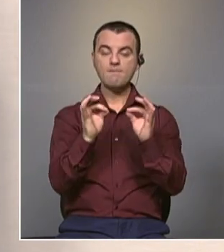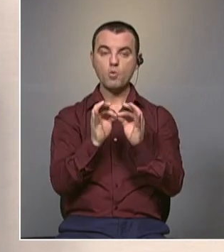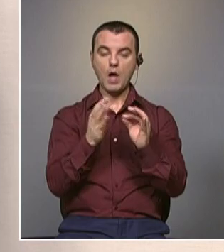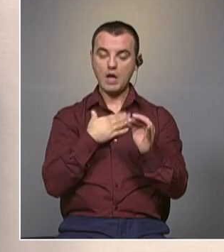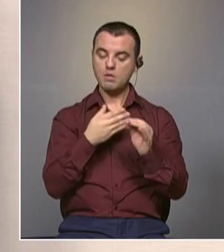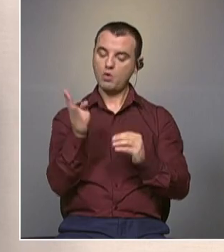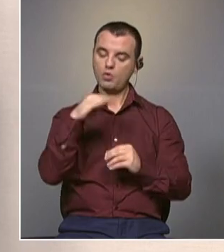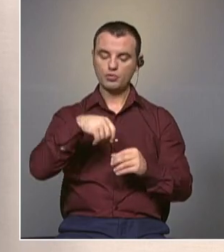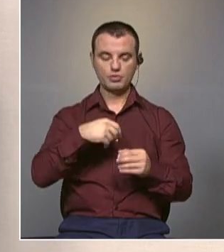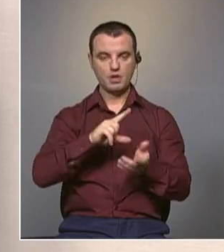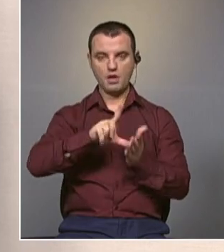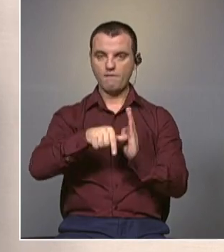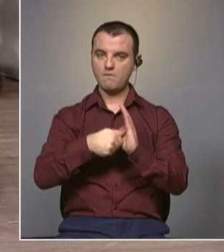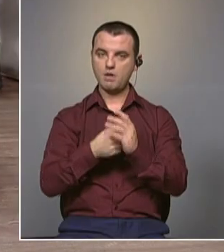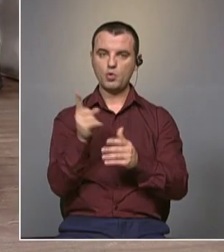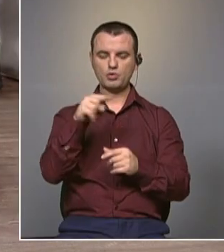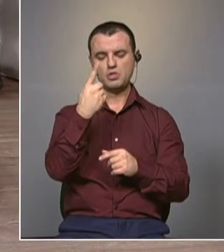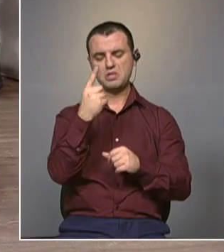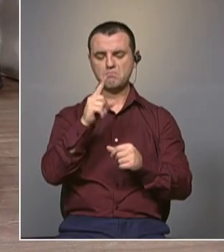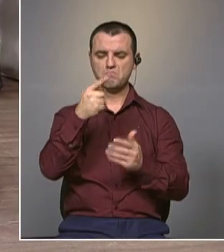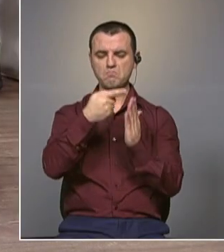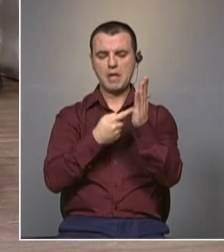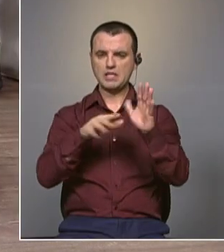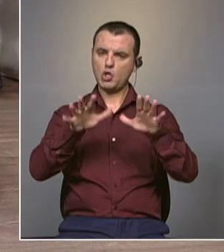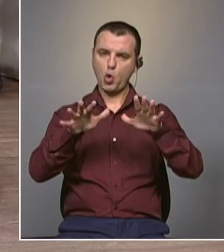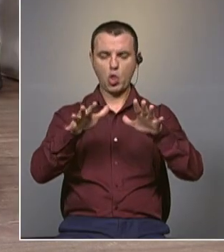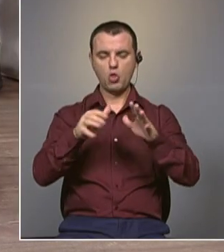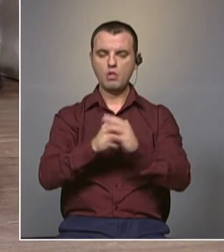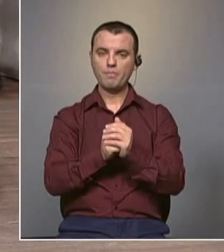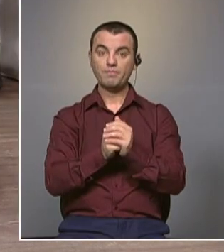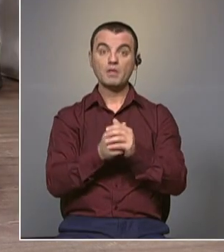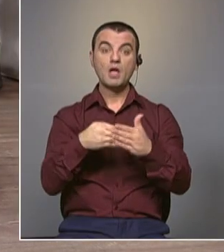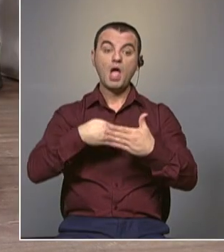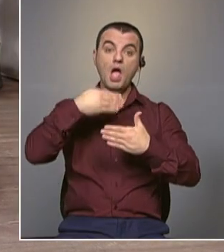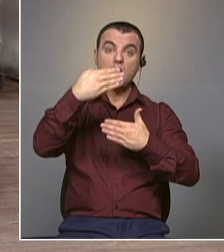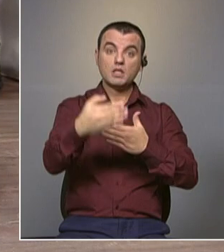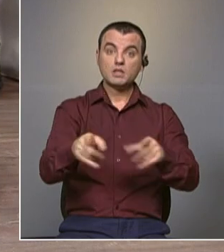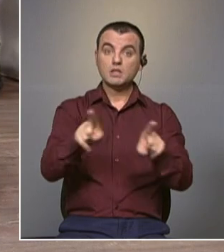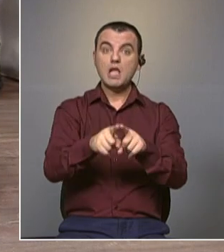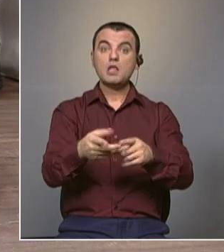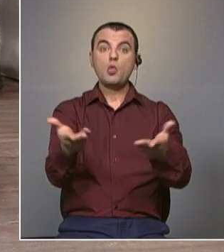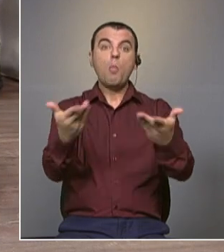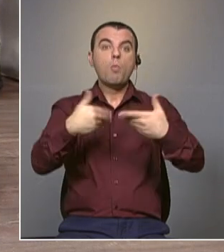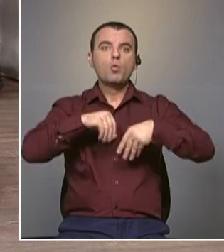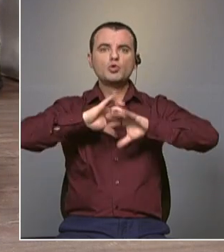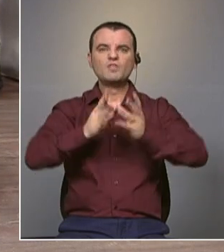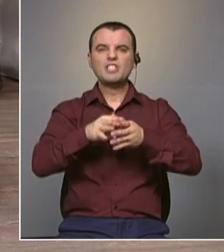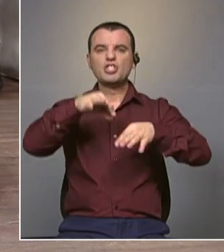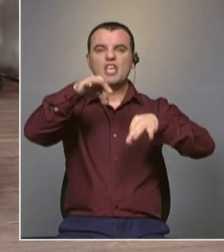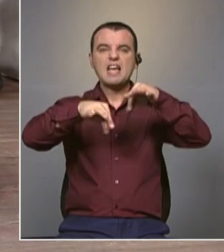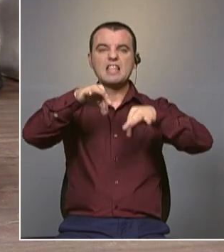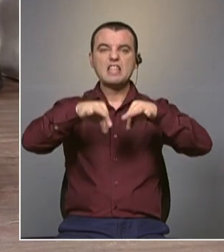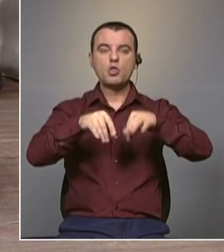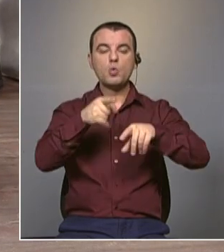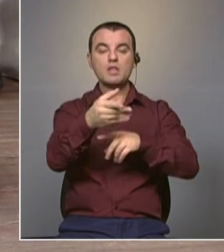още време. Точно така, още един месец горе-долу. След като получим кандидатурите, тези есета ще бъдат